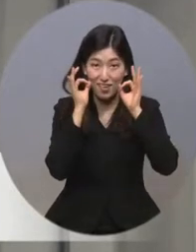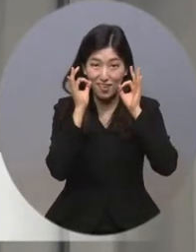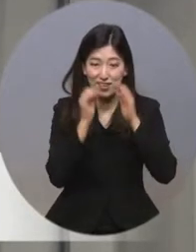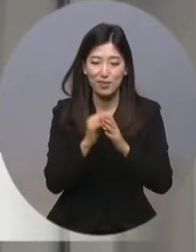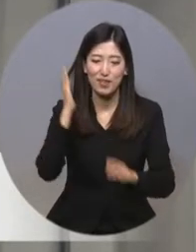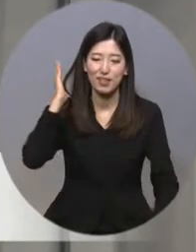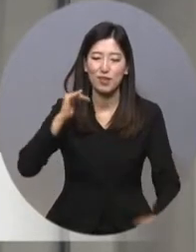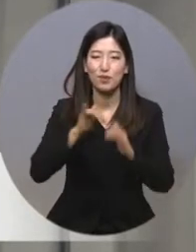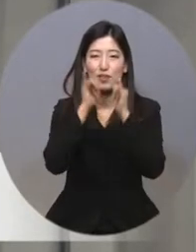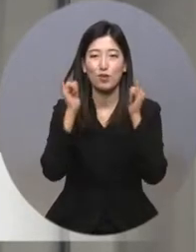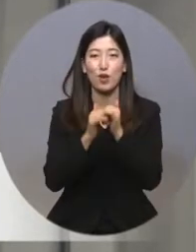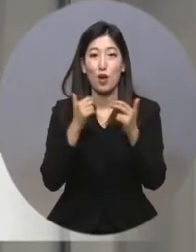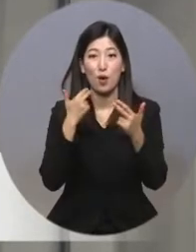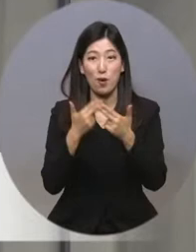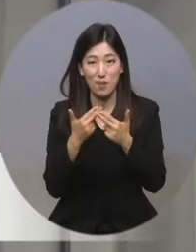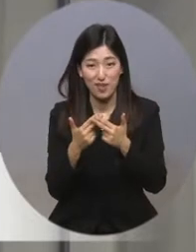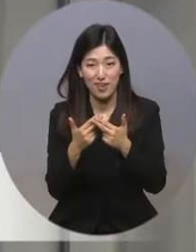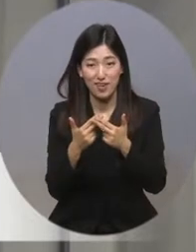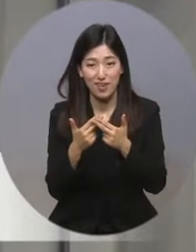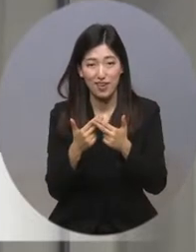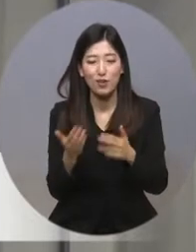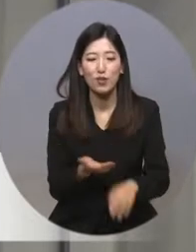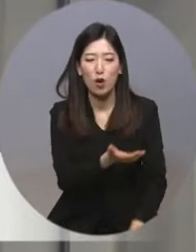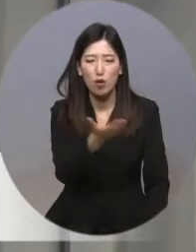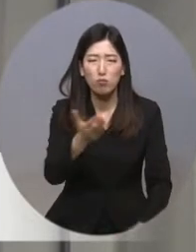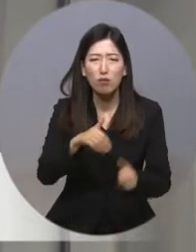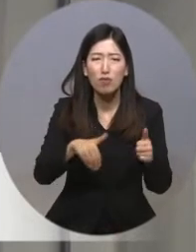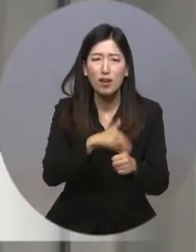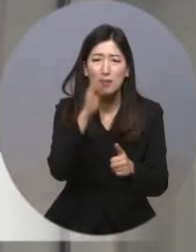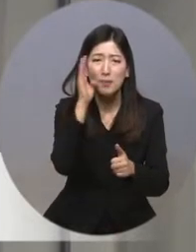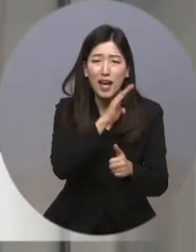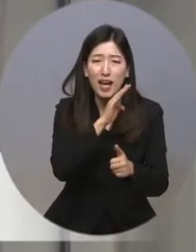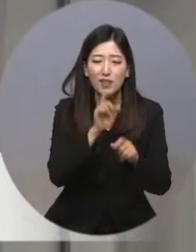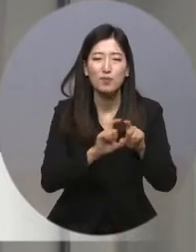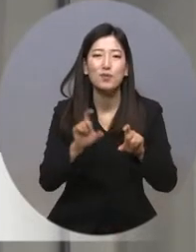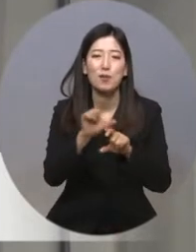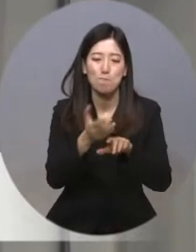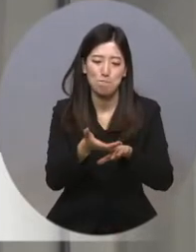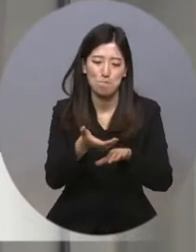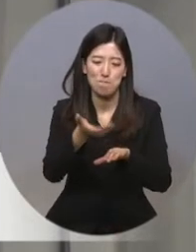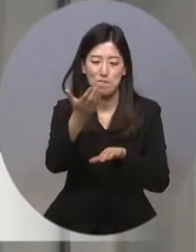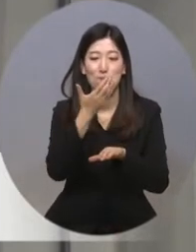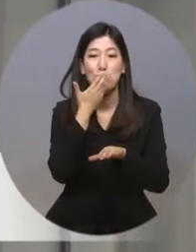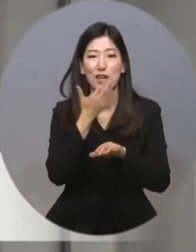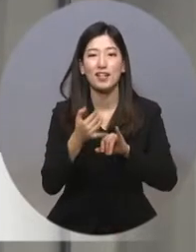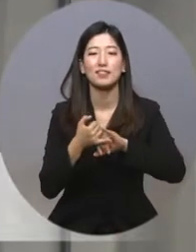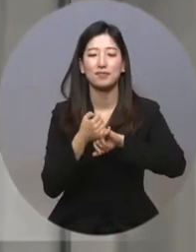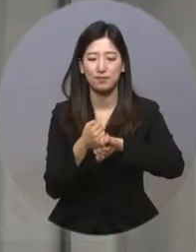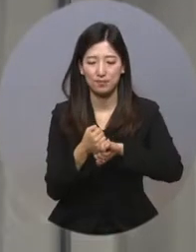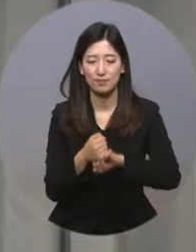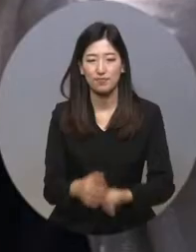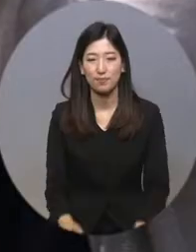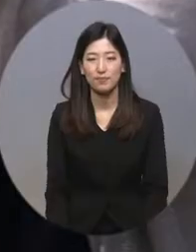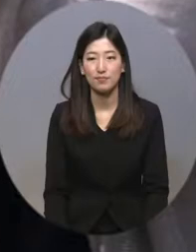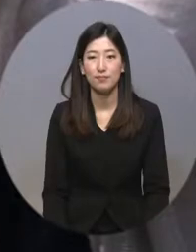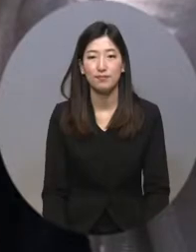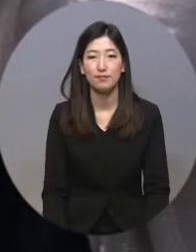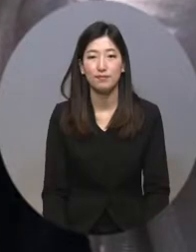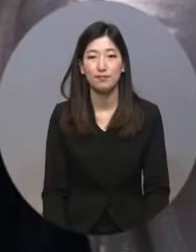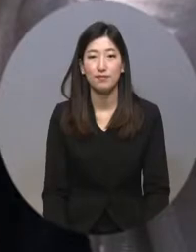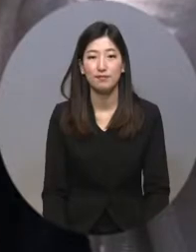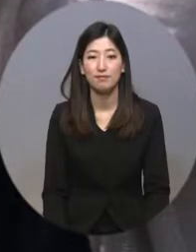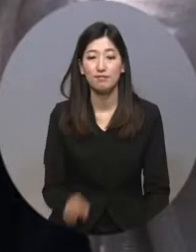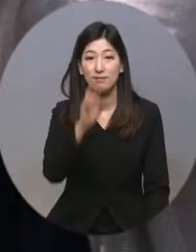협회 그리고 사회복지사 여러분들의 처우 개선이 저는 훨씬 더 나아질 것이라고 생각을 합니다.